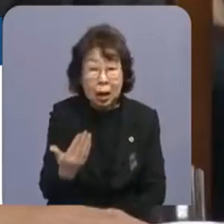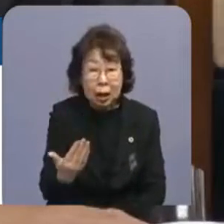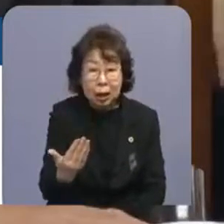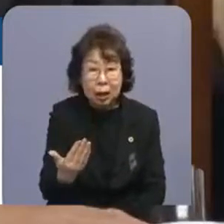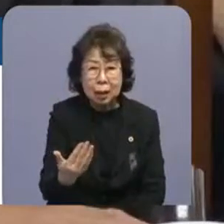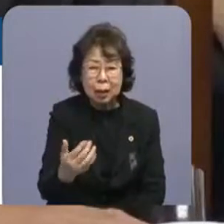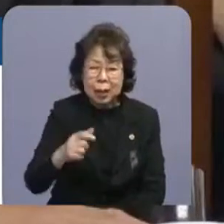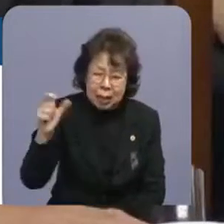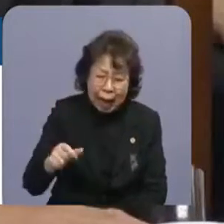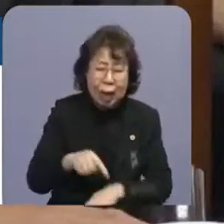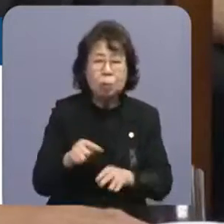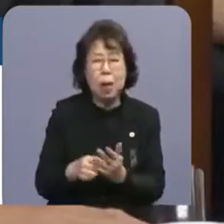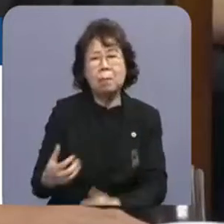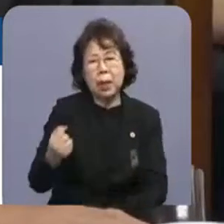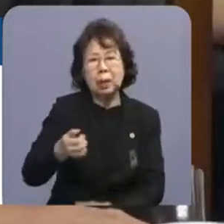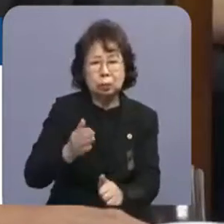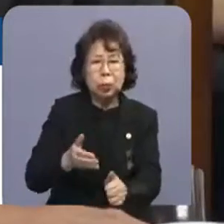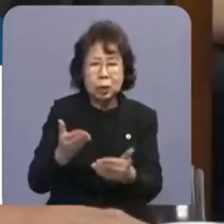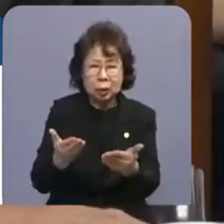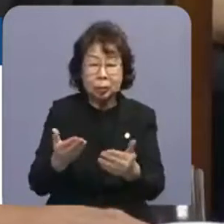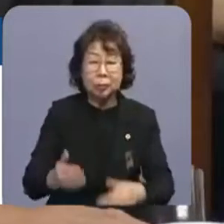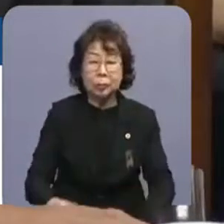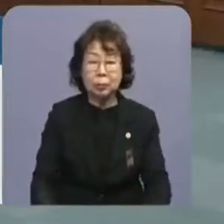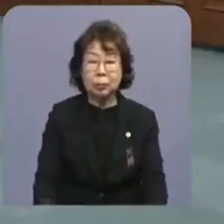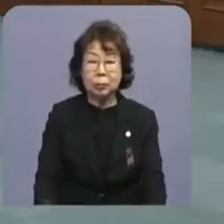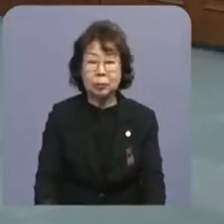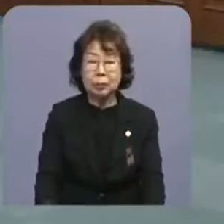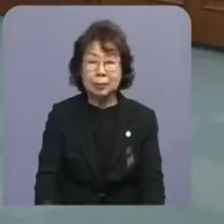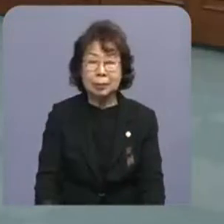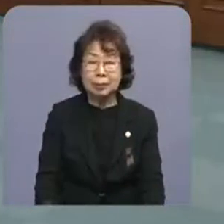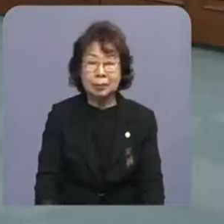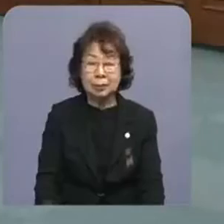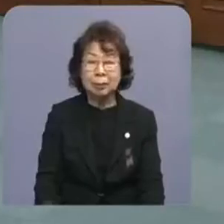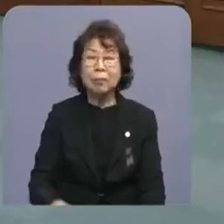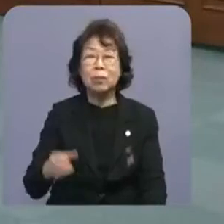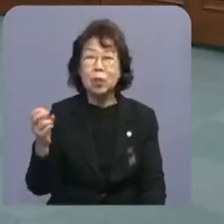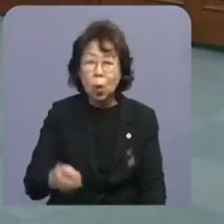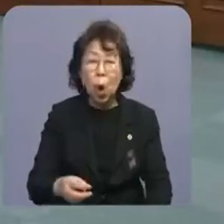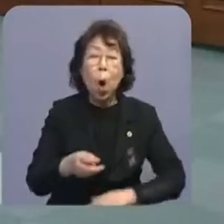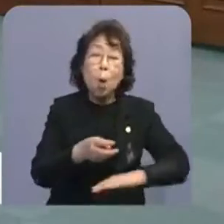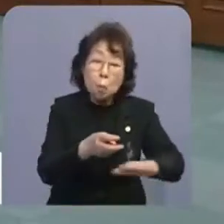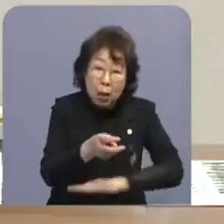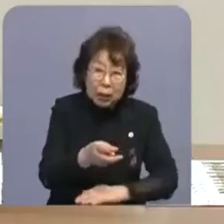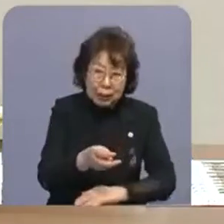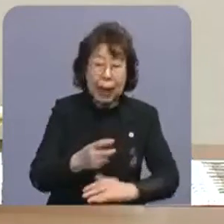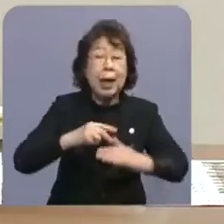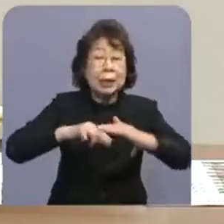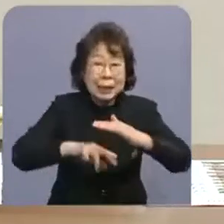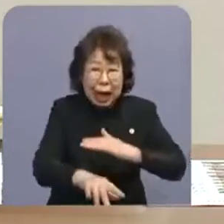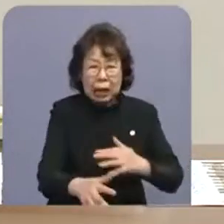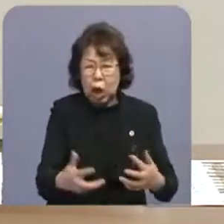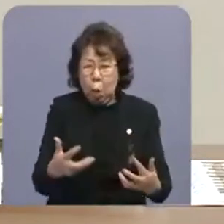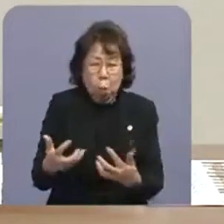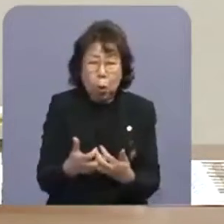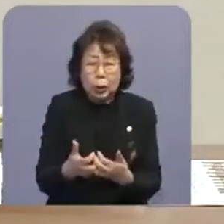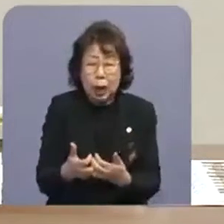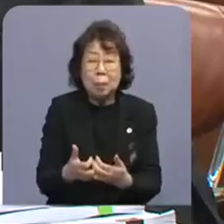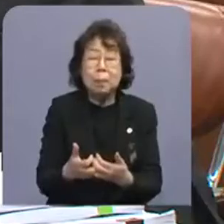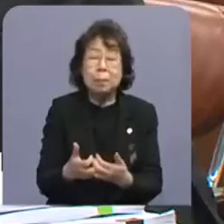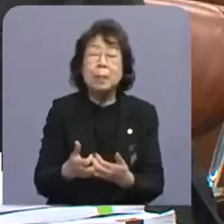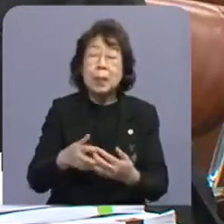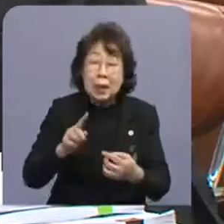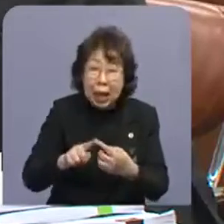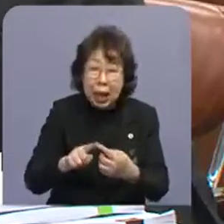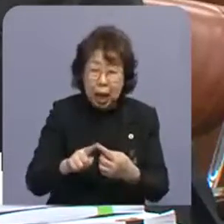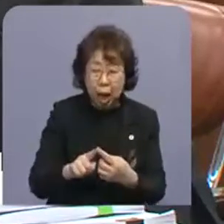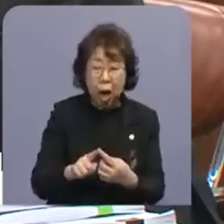체계화하겠다는 어떤 강한 의지를 지금 계속 보고 있을 겁니다. 이 밖에도 버스와 도시철도 혼잡도 관리 대책과